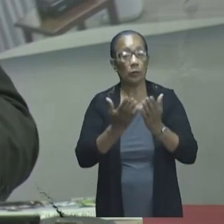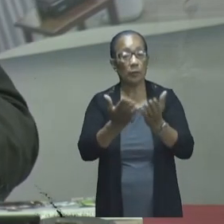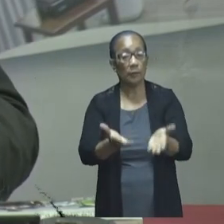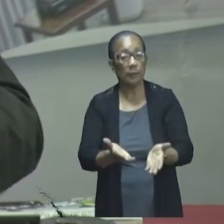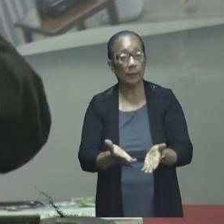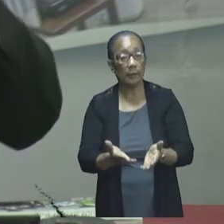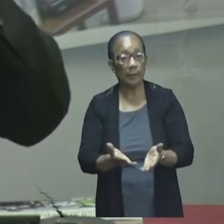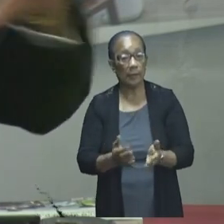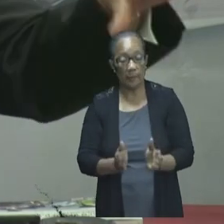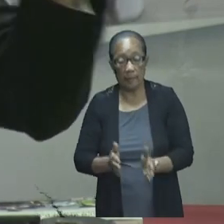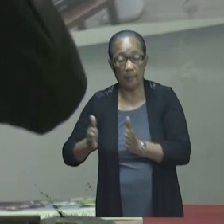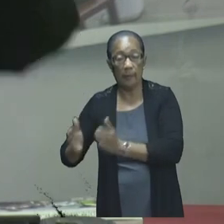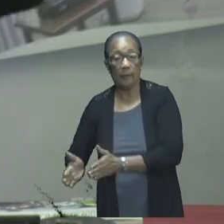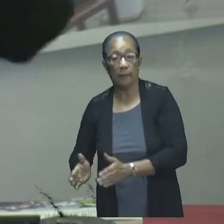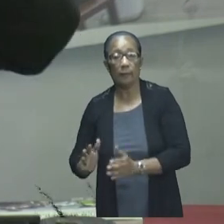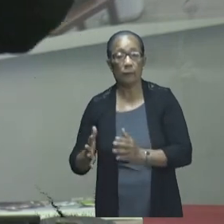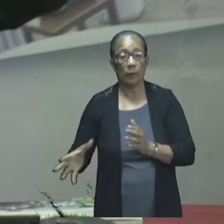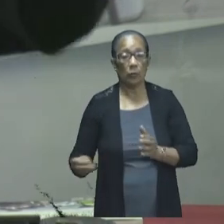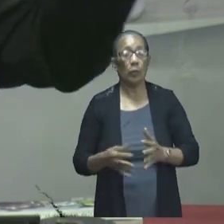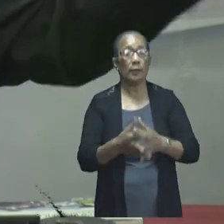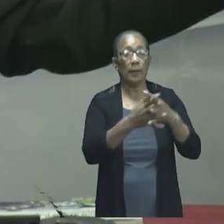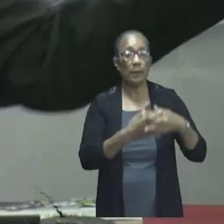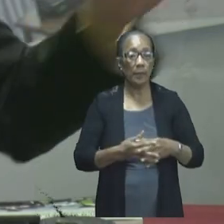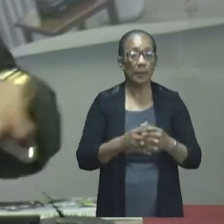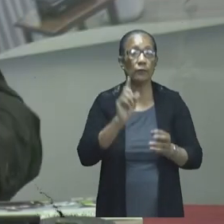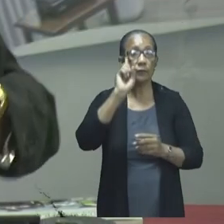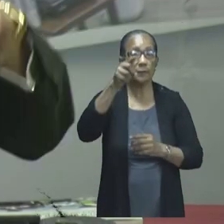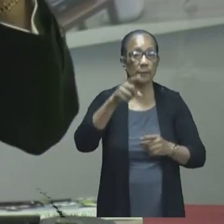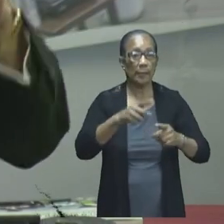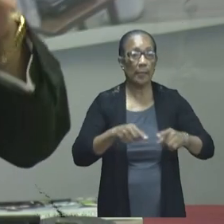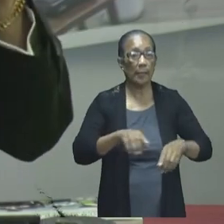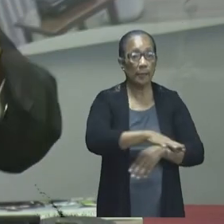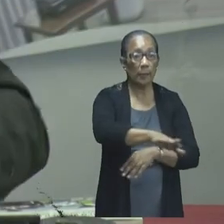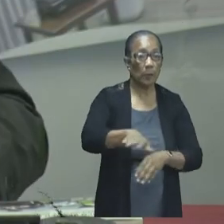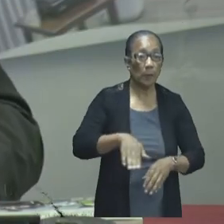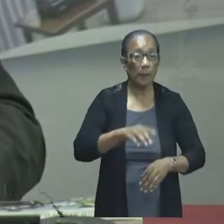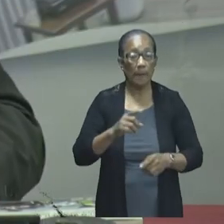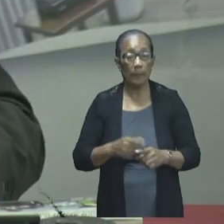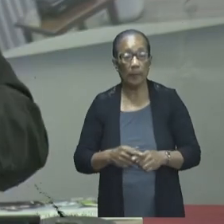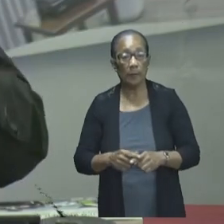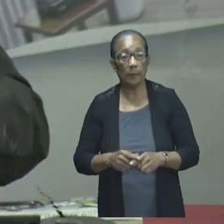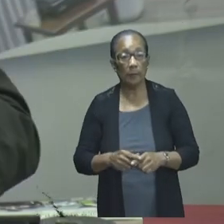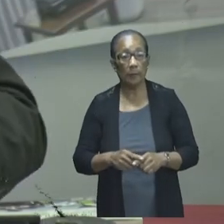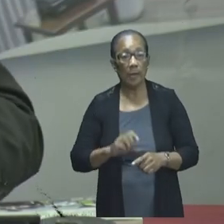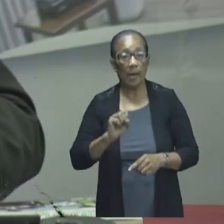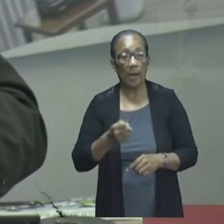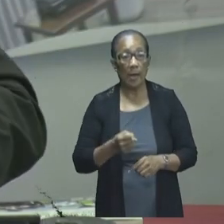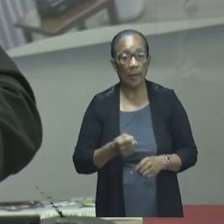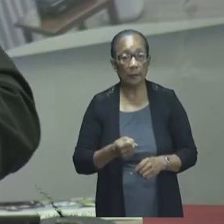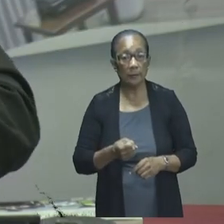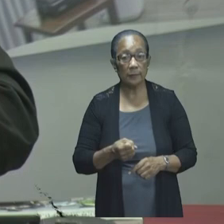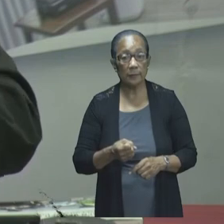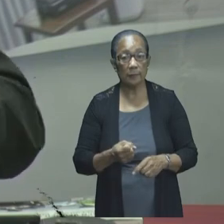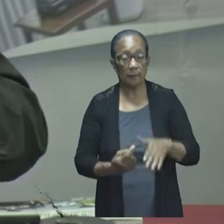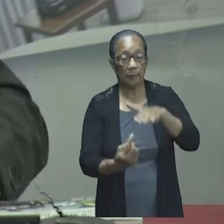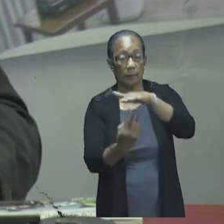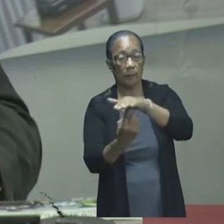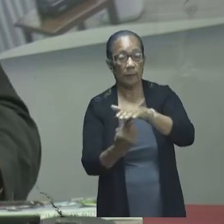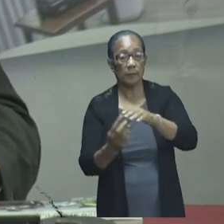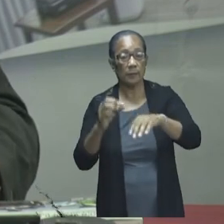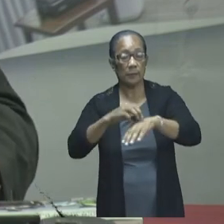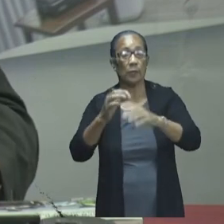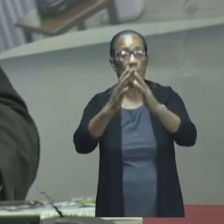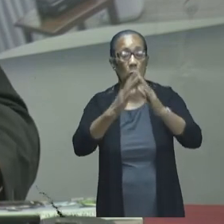amerika om die veldhospitalen gaan naar die verschillende gebieden om te fungeren als mobiele moet betalen eps